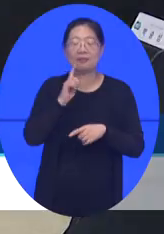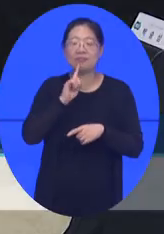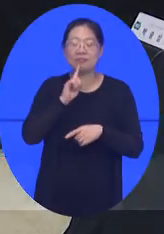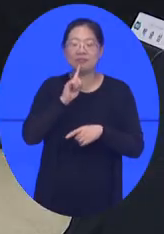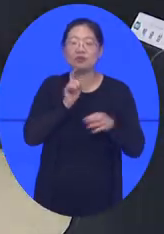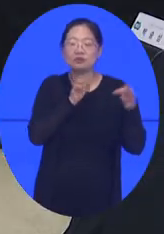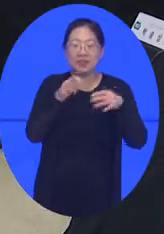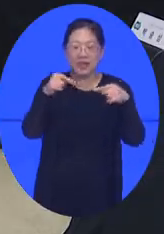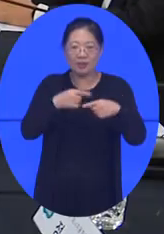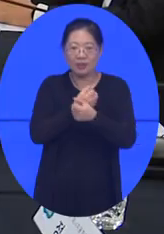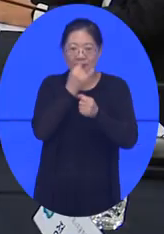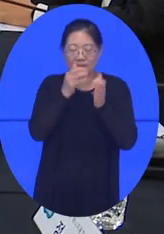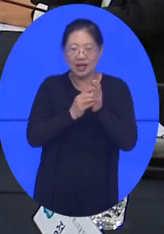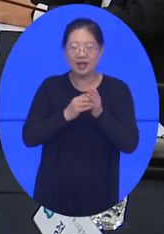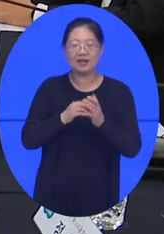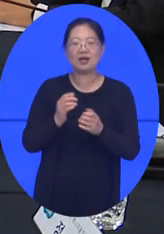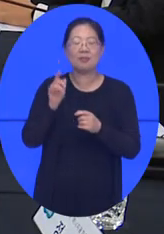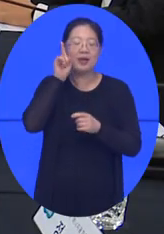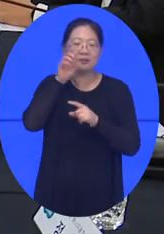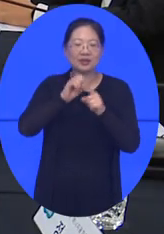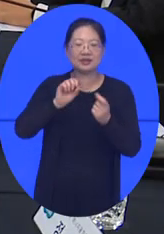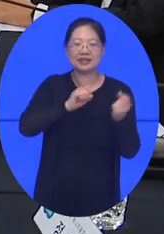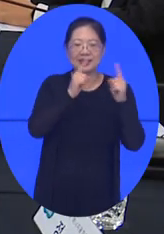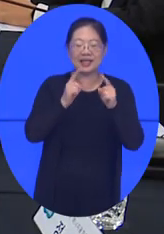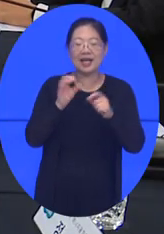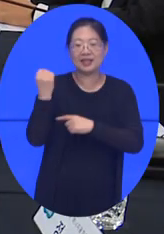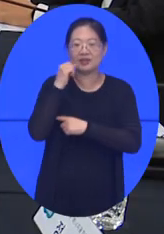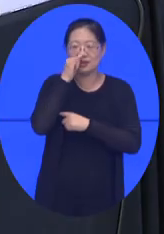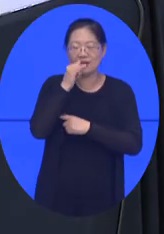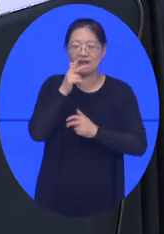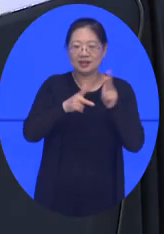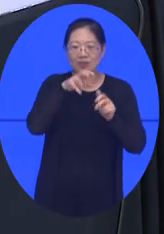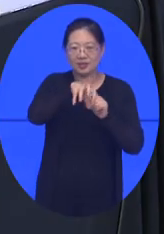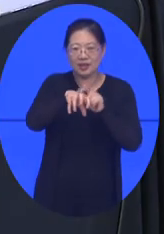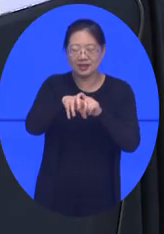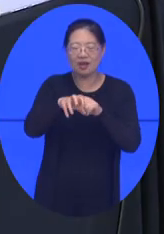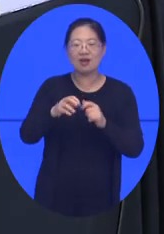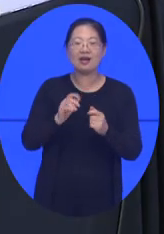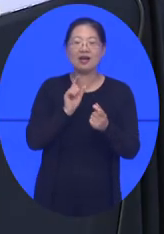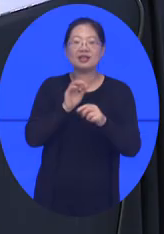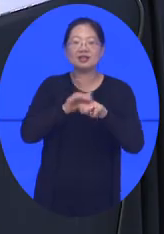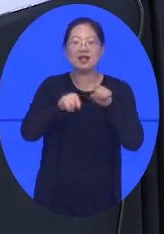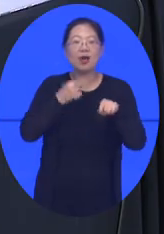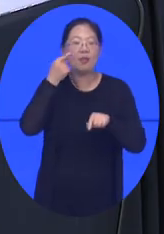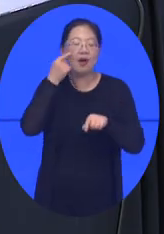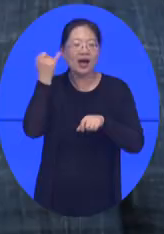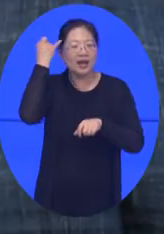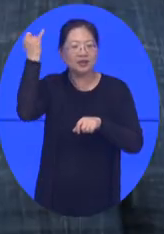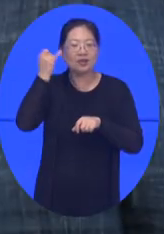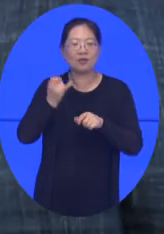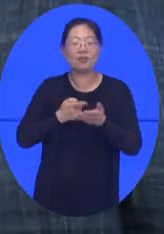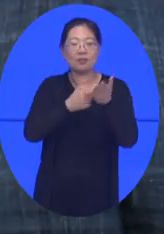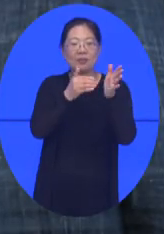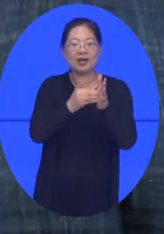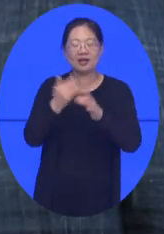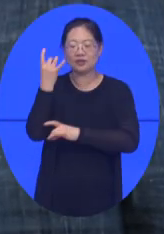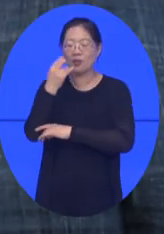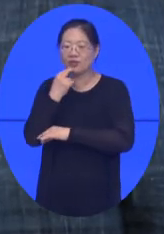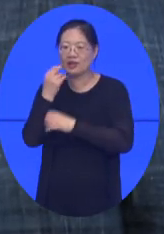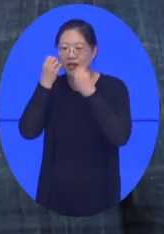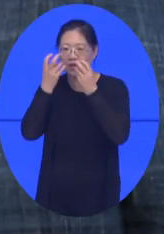담긴 알리백. 산업단지에서 이행해보자며 아이디어를 짠 겁니다. 기존에 없던 새로운